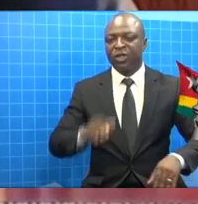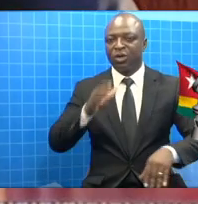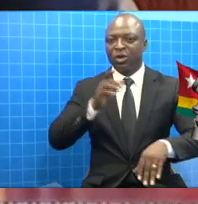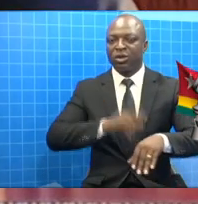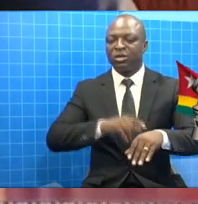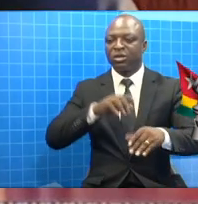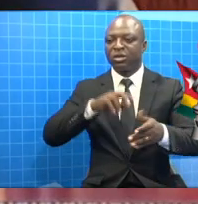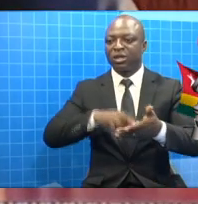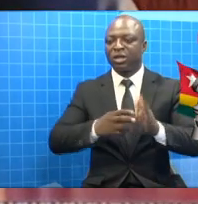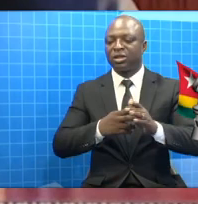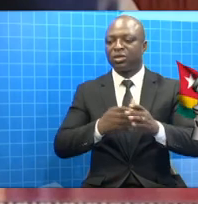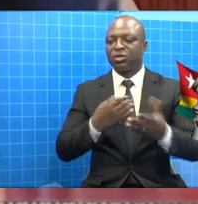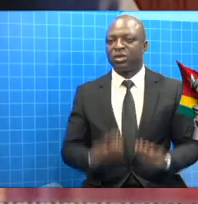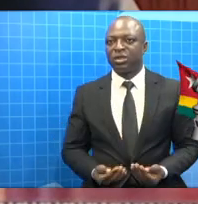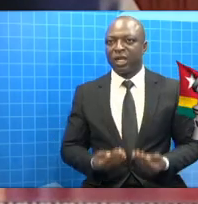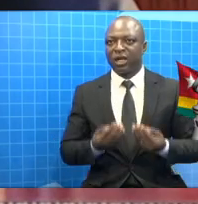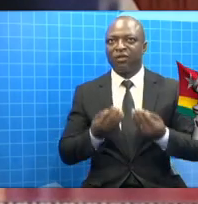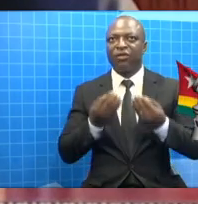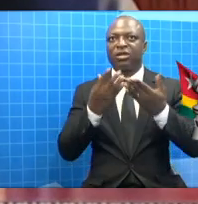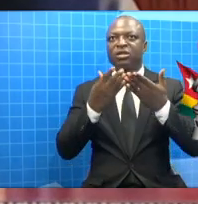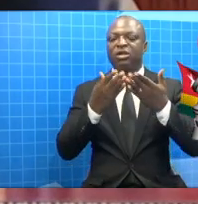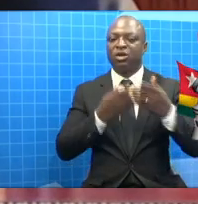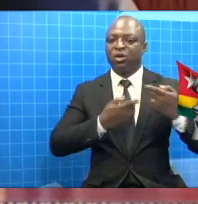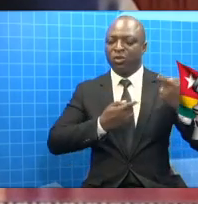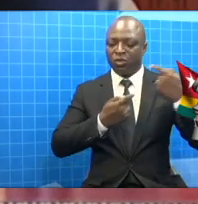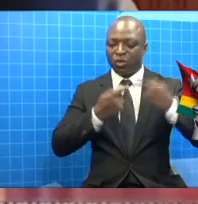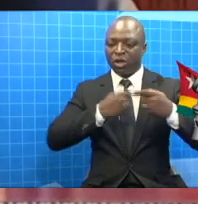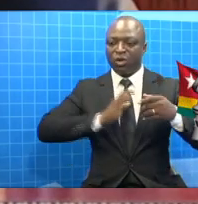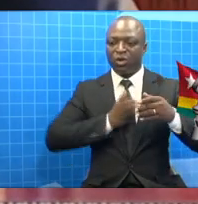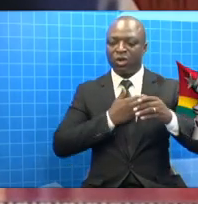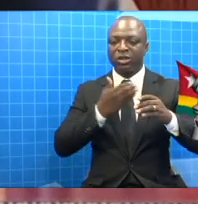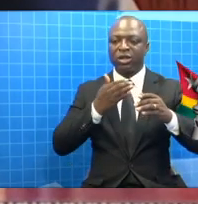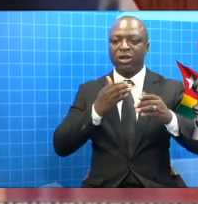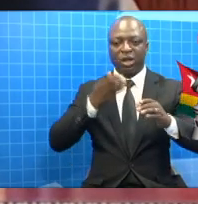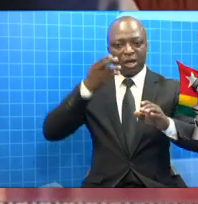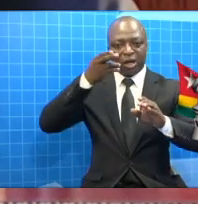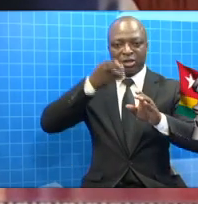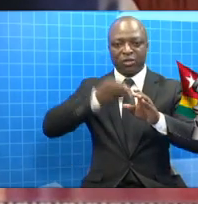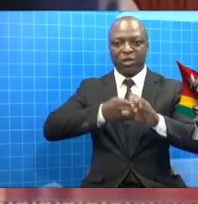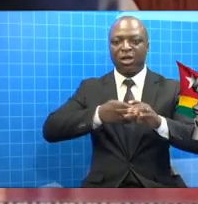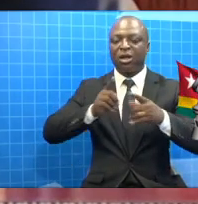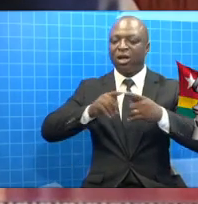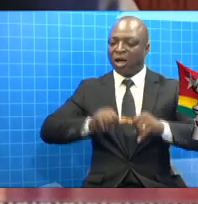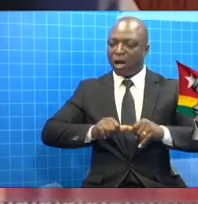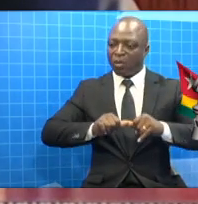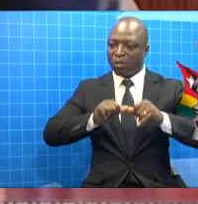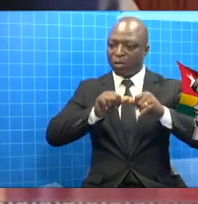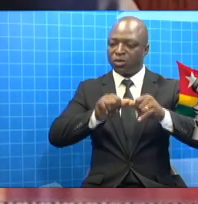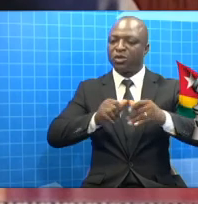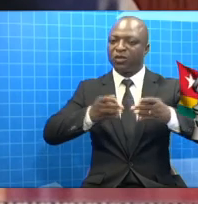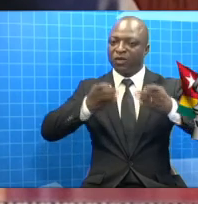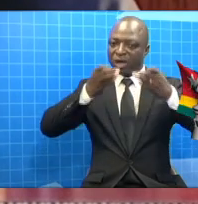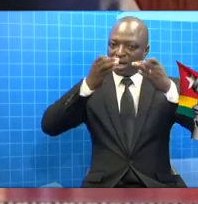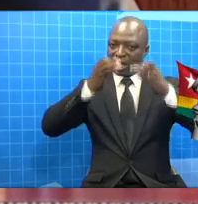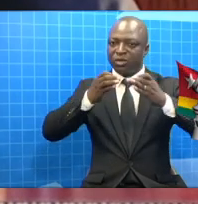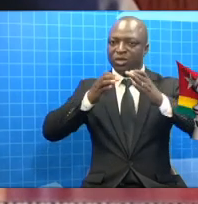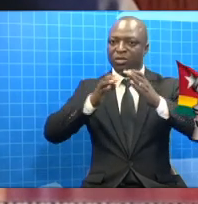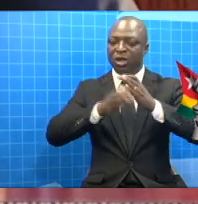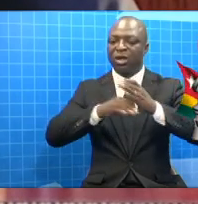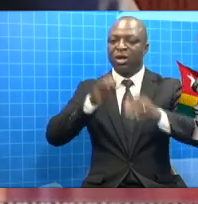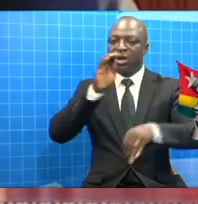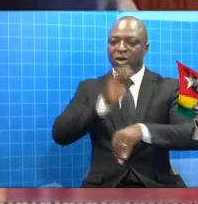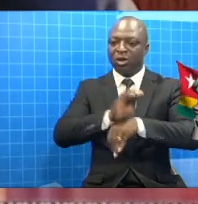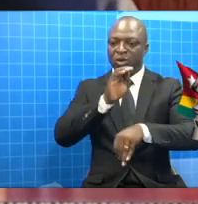du sacrifice nourrit notre engagement à poursuivre résolument l'œuvre